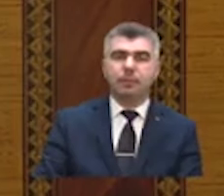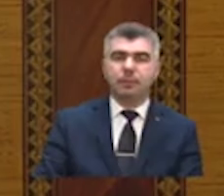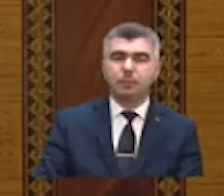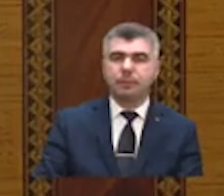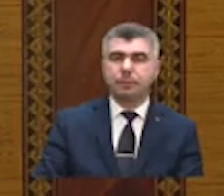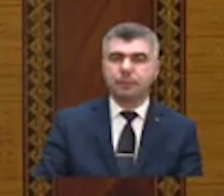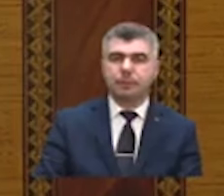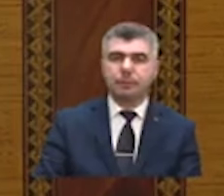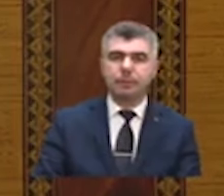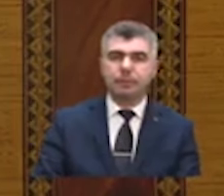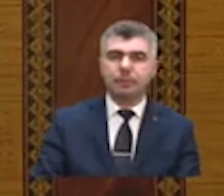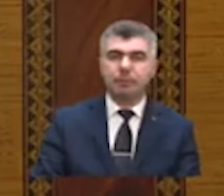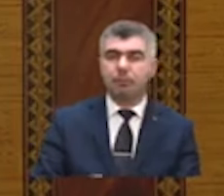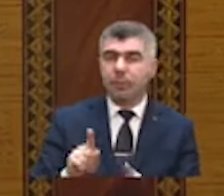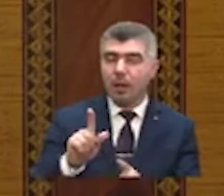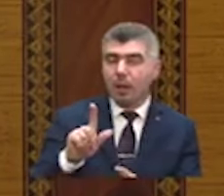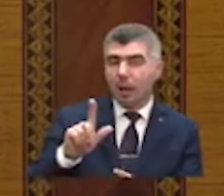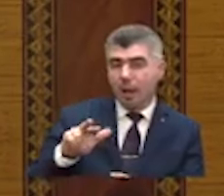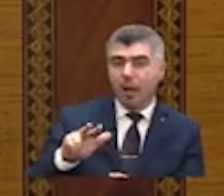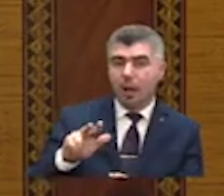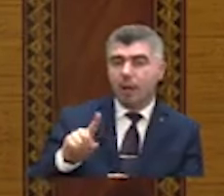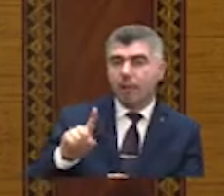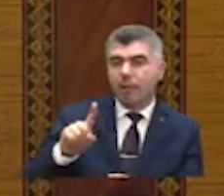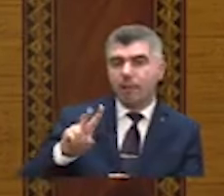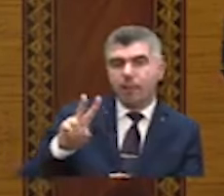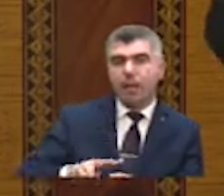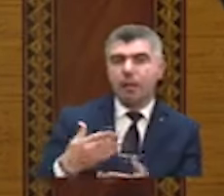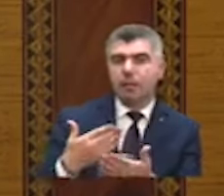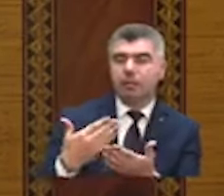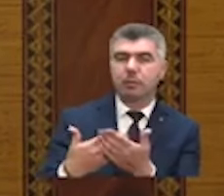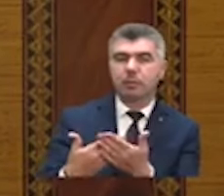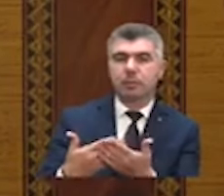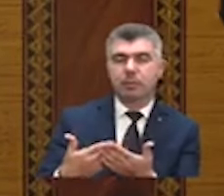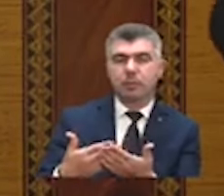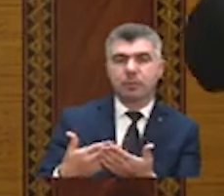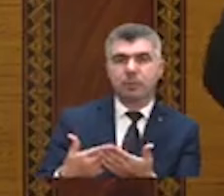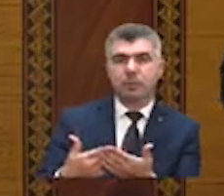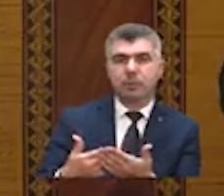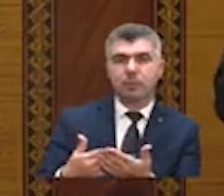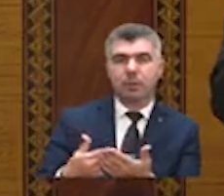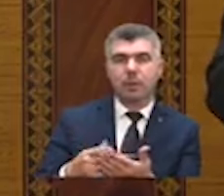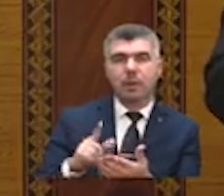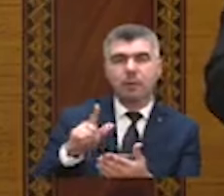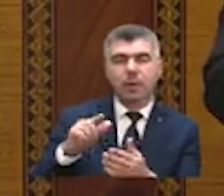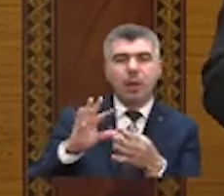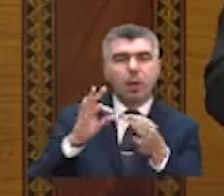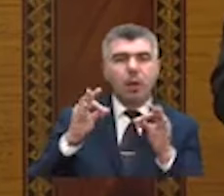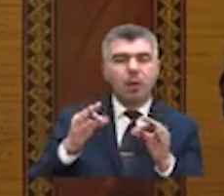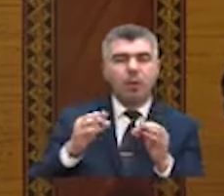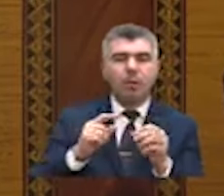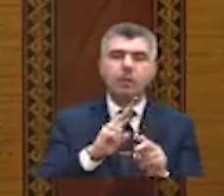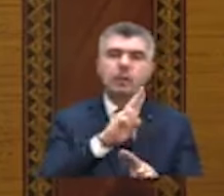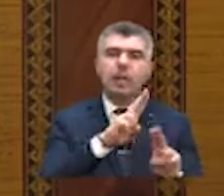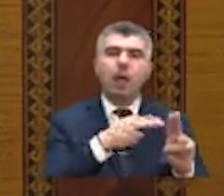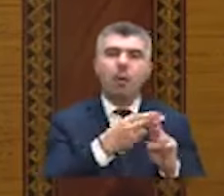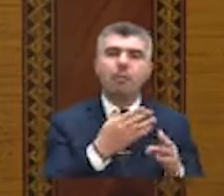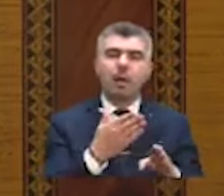هذا هذا واقع هذا واقع ديالنا اما اما في المسائل اخرى جابتكم